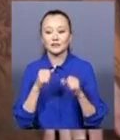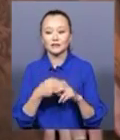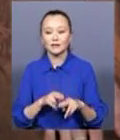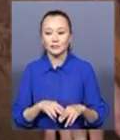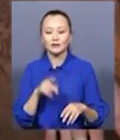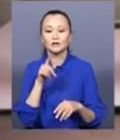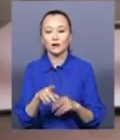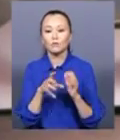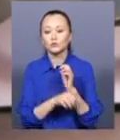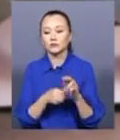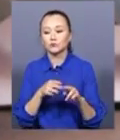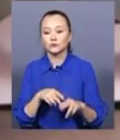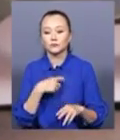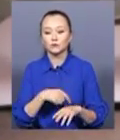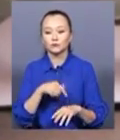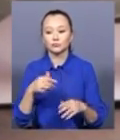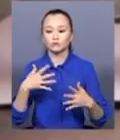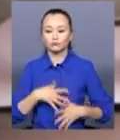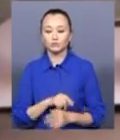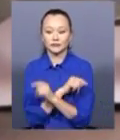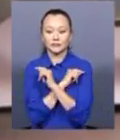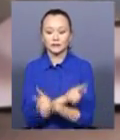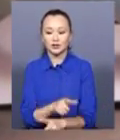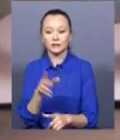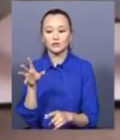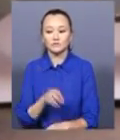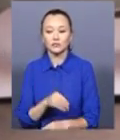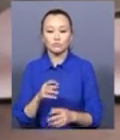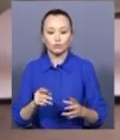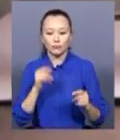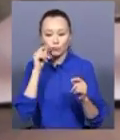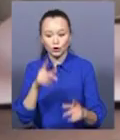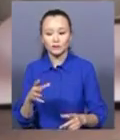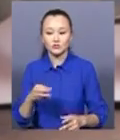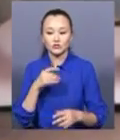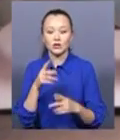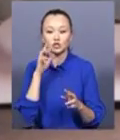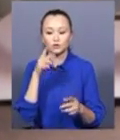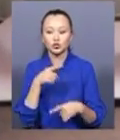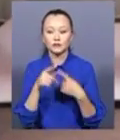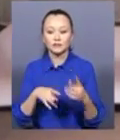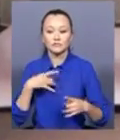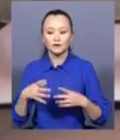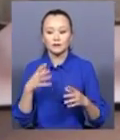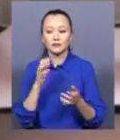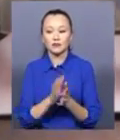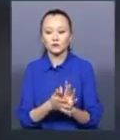такой темп. Если же зарядка проходит в спокойном ритме, следует выбирать более медленные